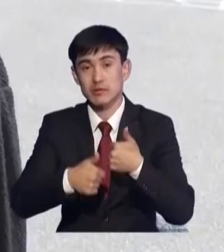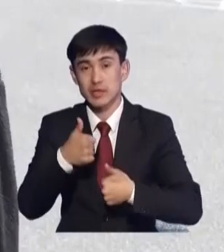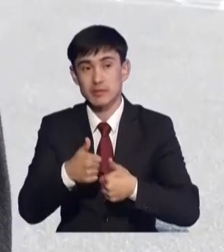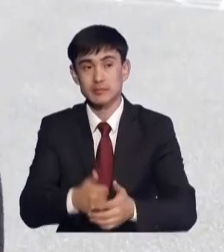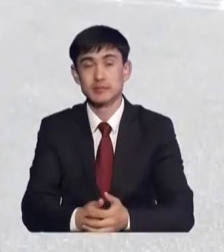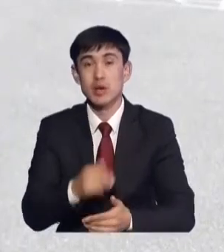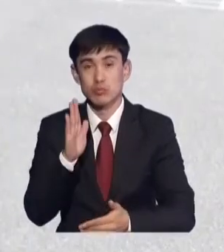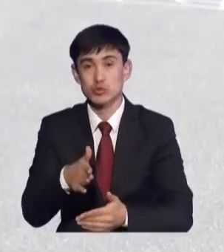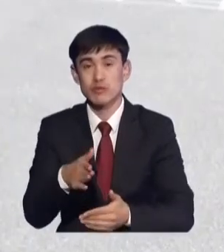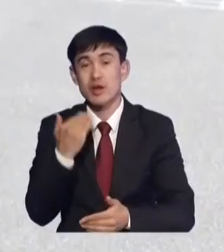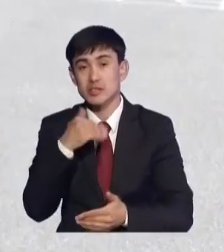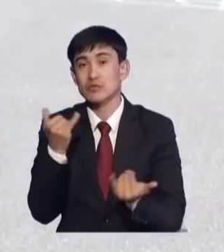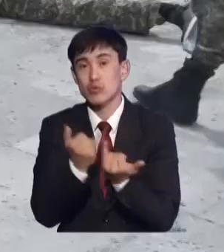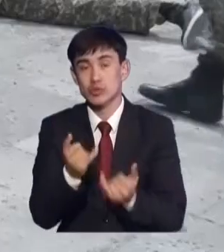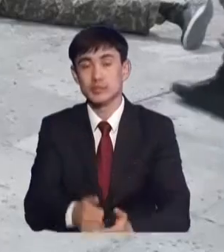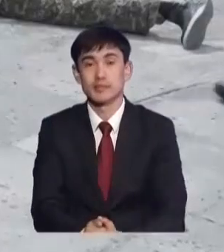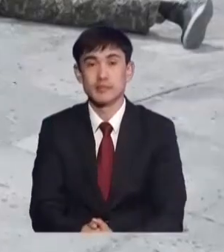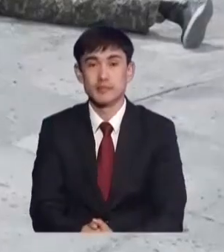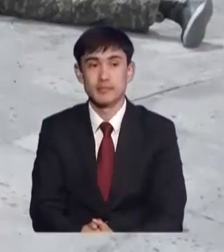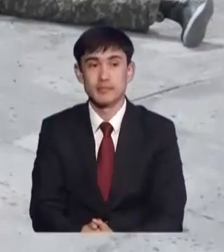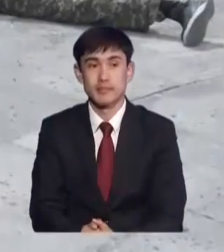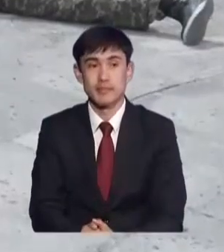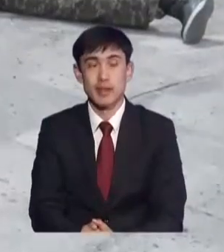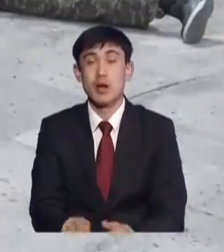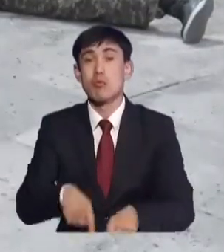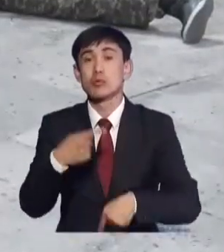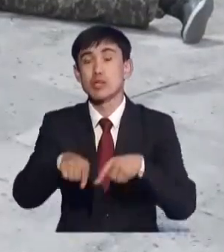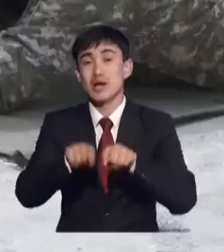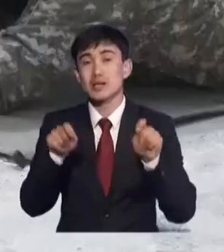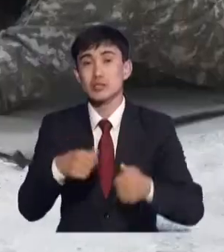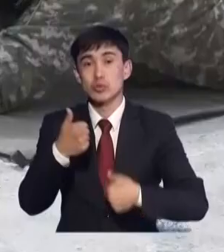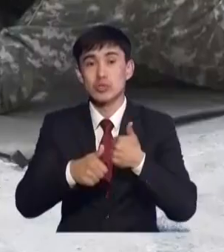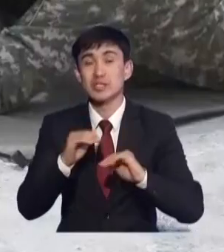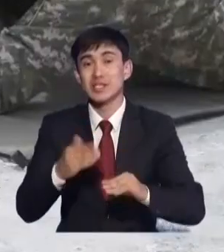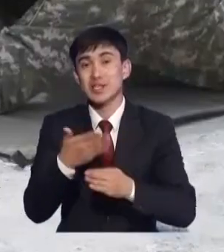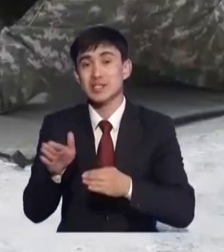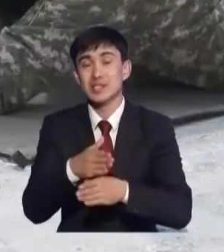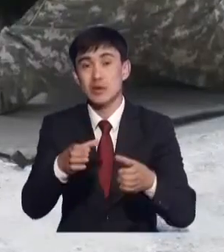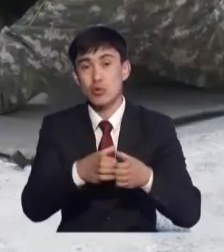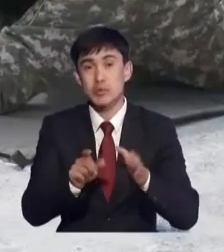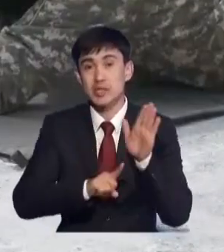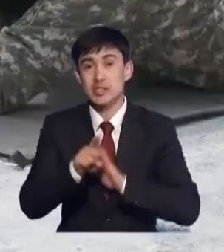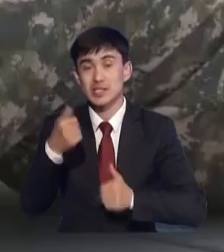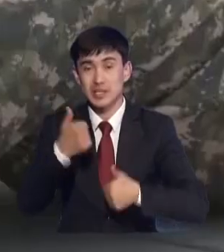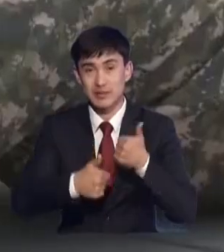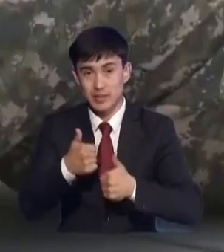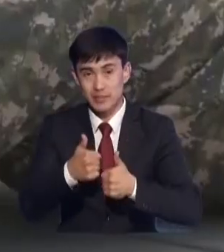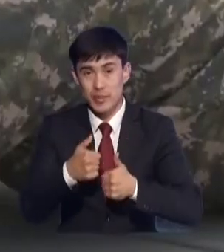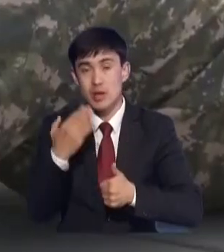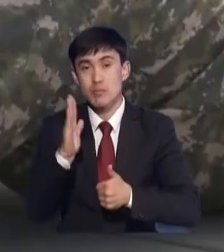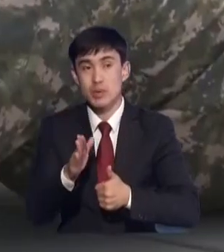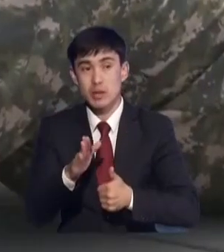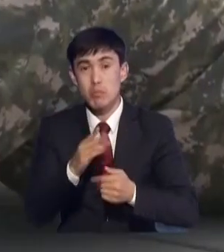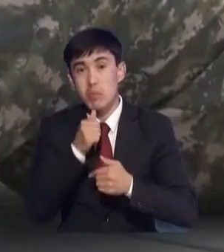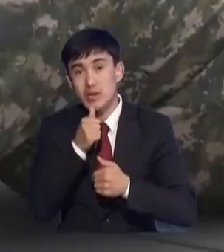соревновании, пусть даже в качестве гостя. После открытия турнира дети разделились на группы и приступили к самим соревнованиям. Им